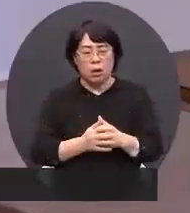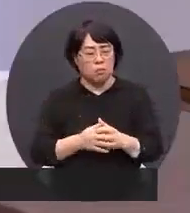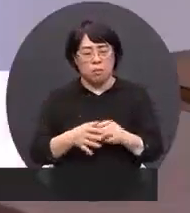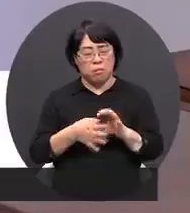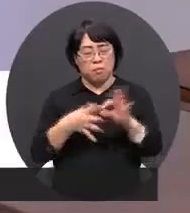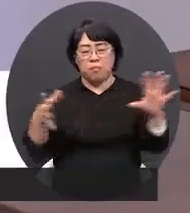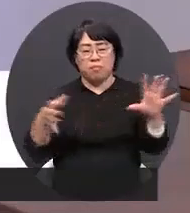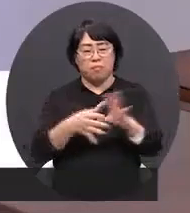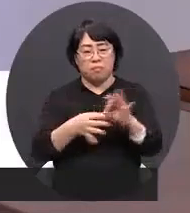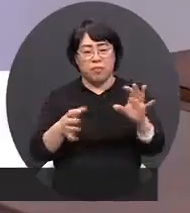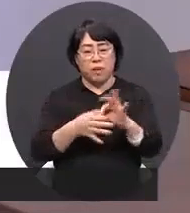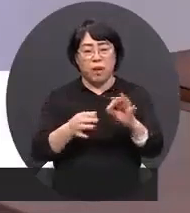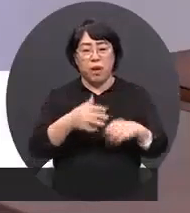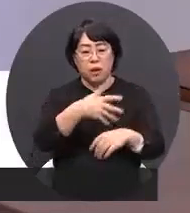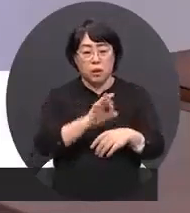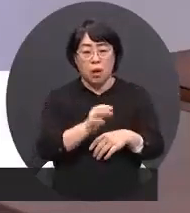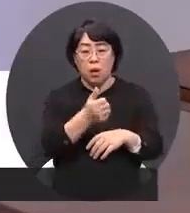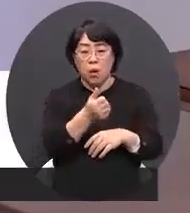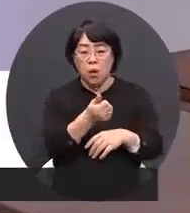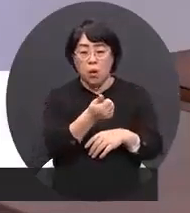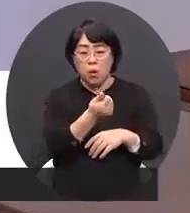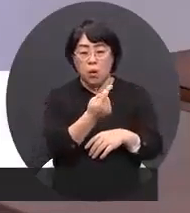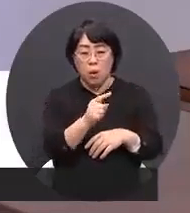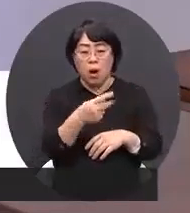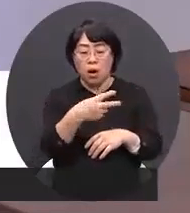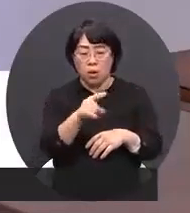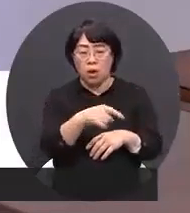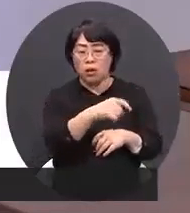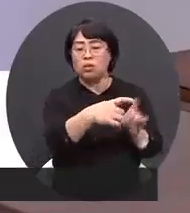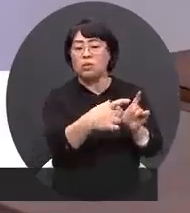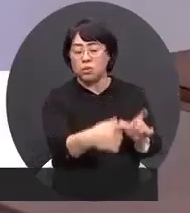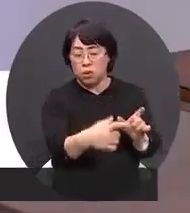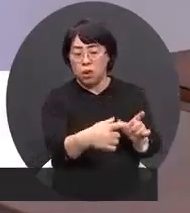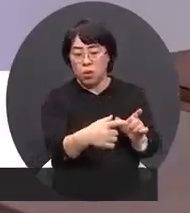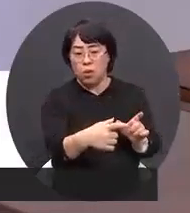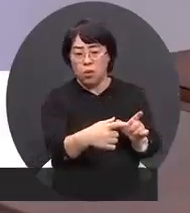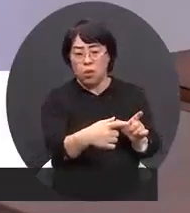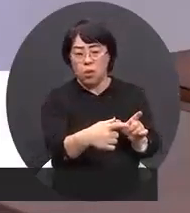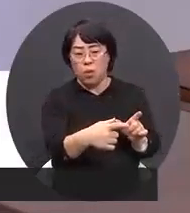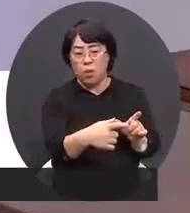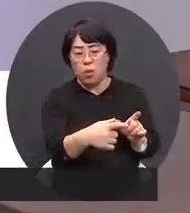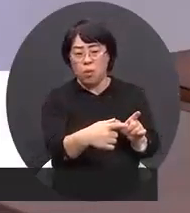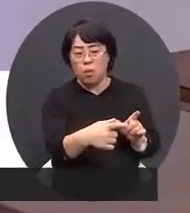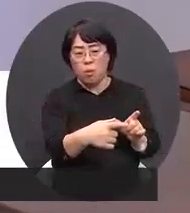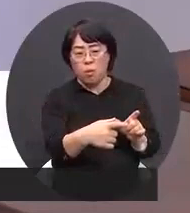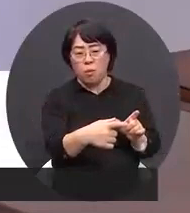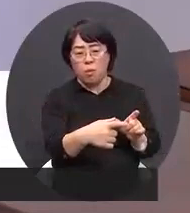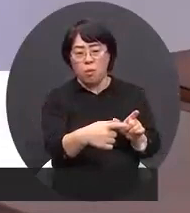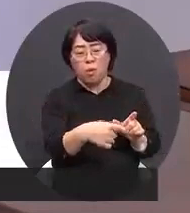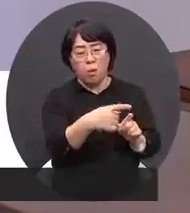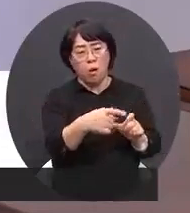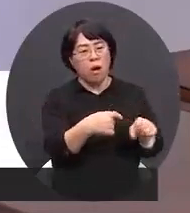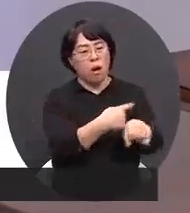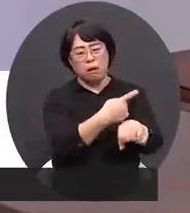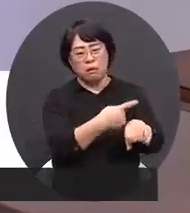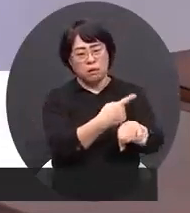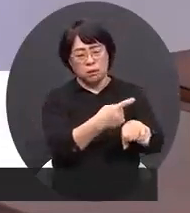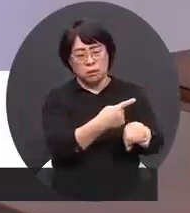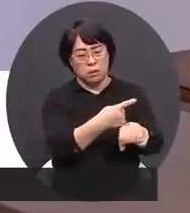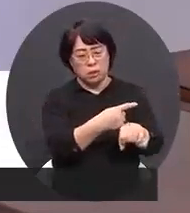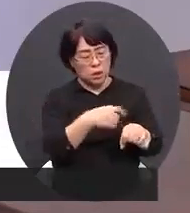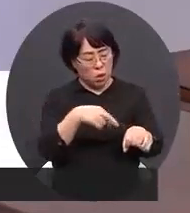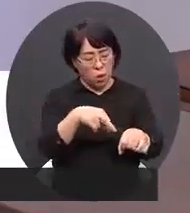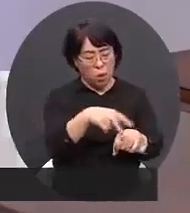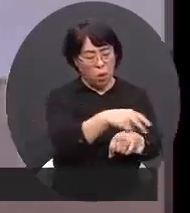봤죠 청와대는 그 궁정동 일부 봇 그쪽에 가 사실 그거 및 1시간 거리도 안되요